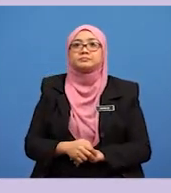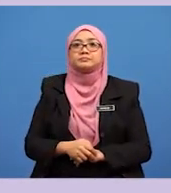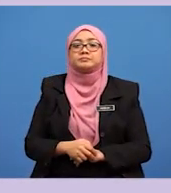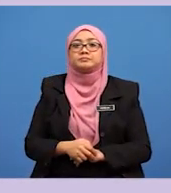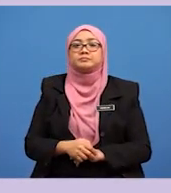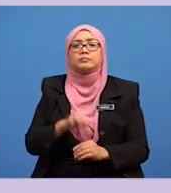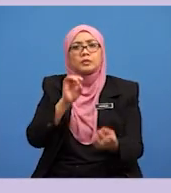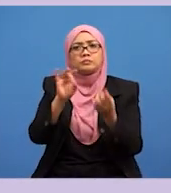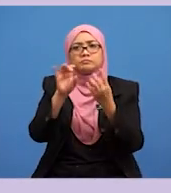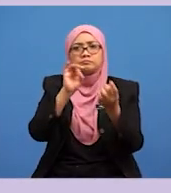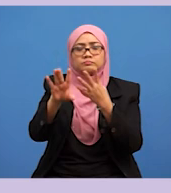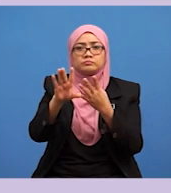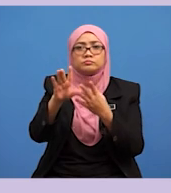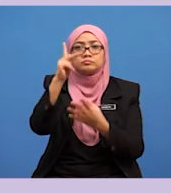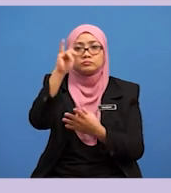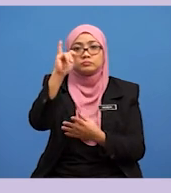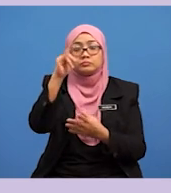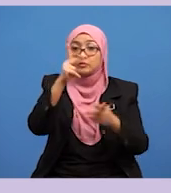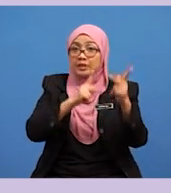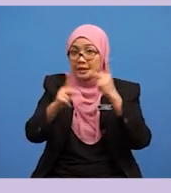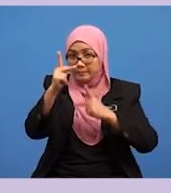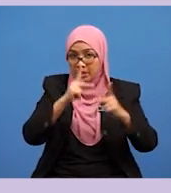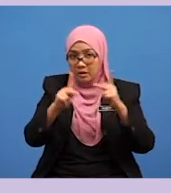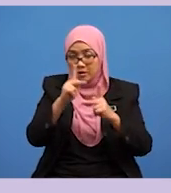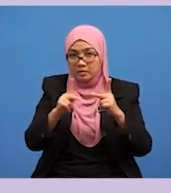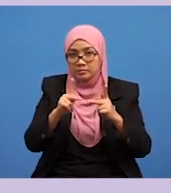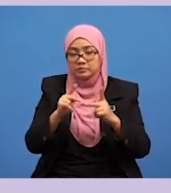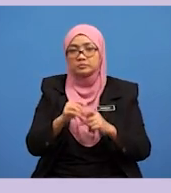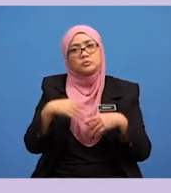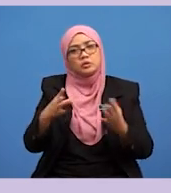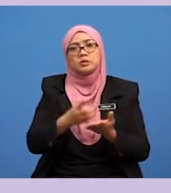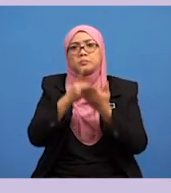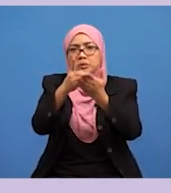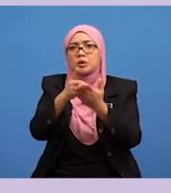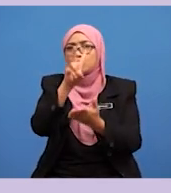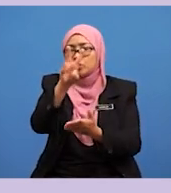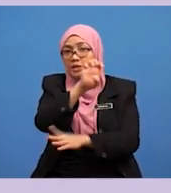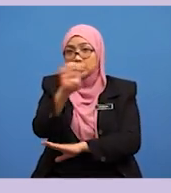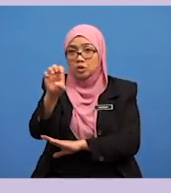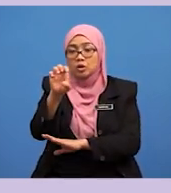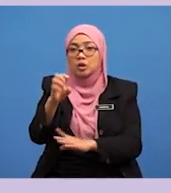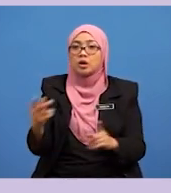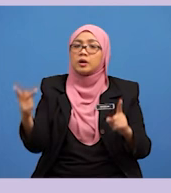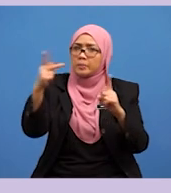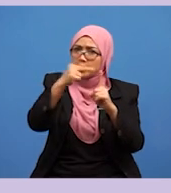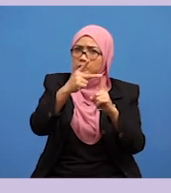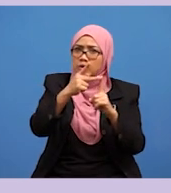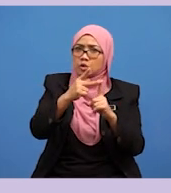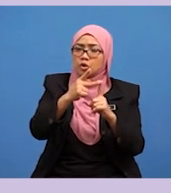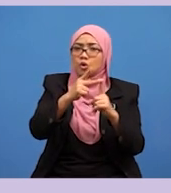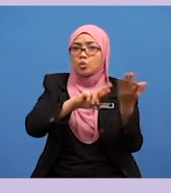kimia, unsur X mendermakan 2 elektron kepada unsur Y.